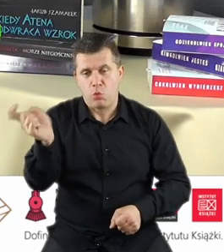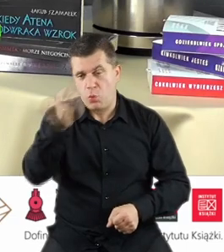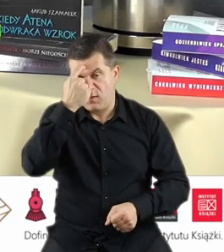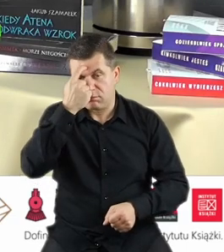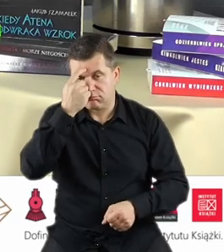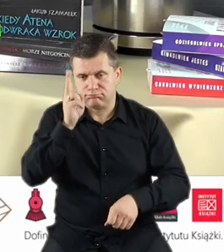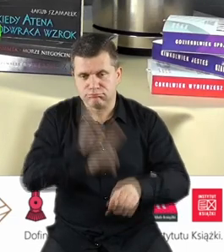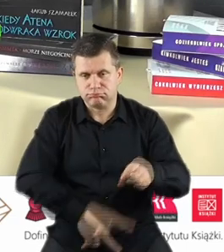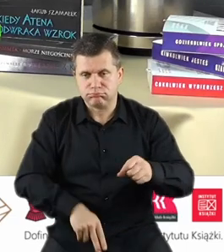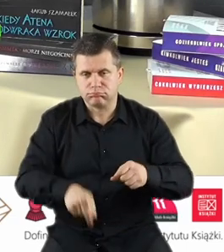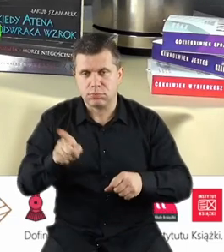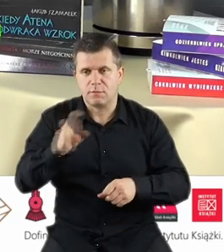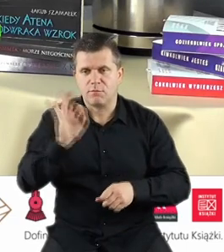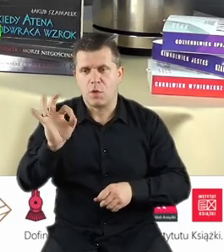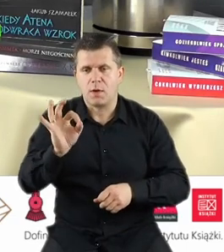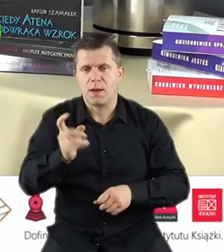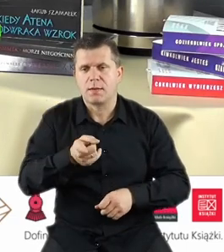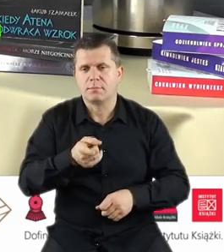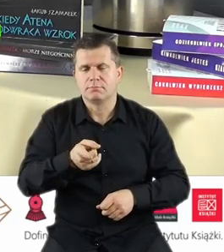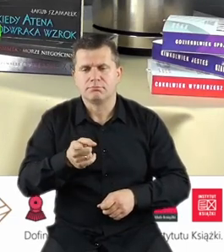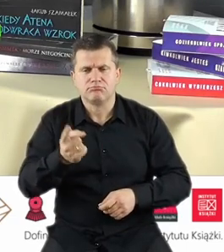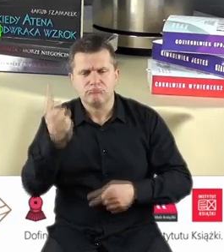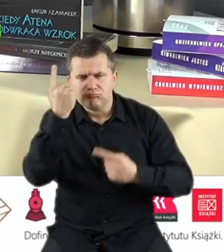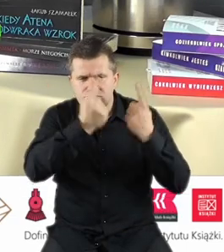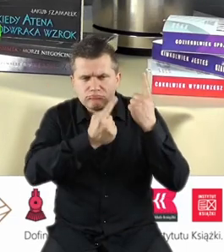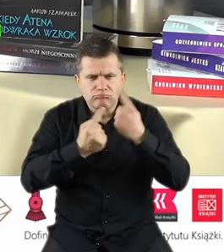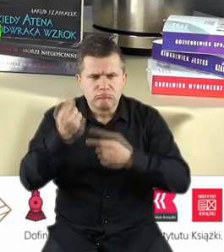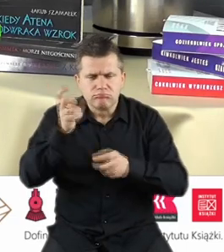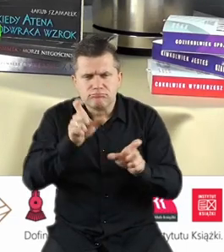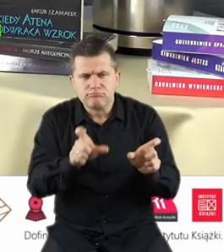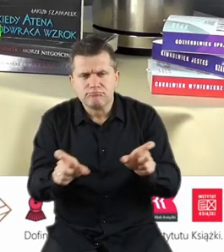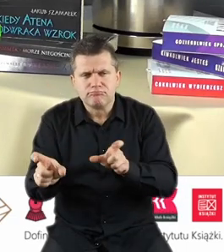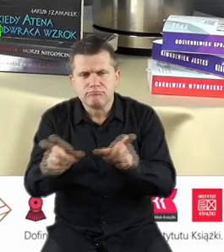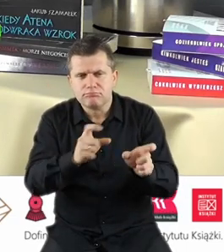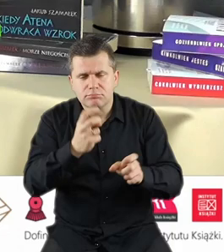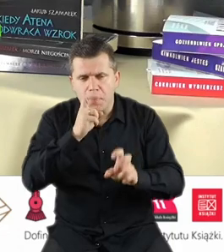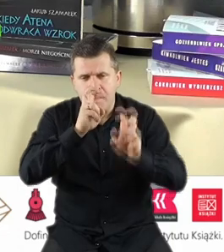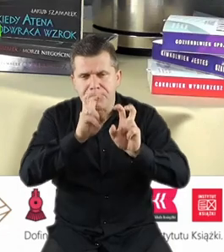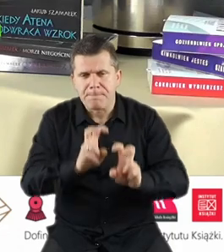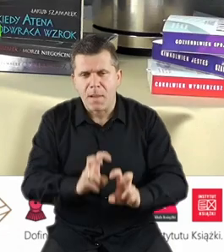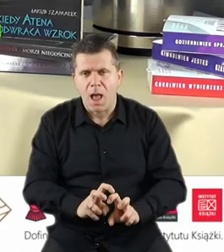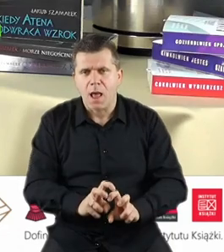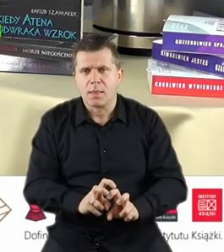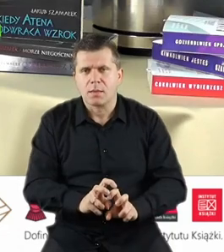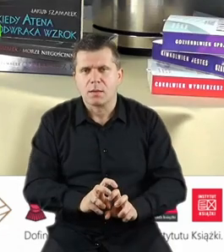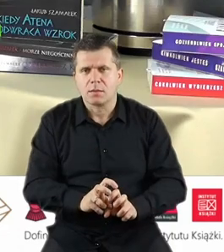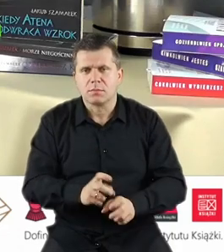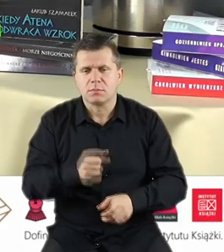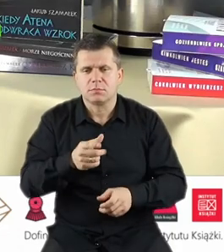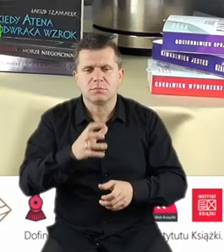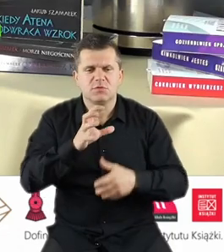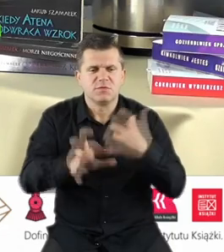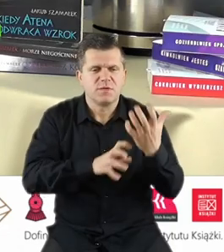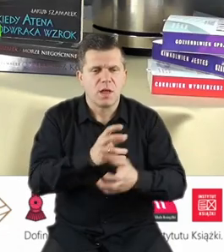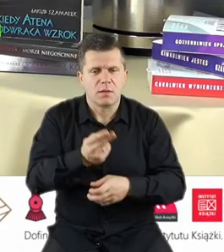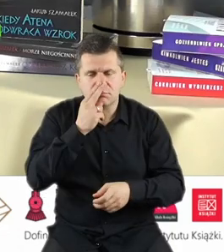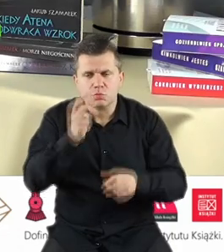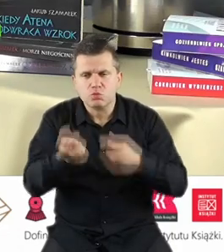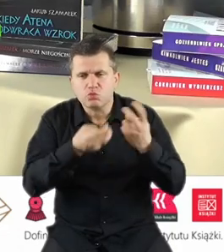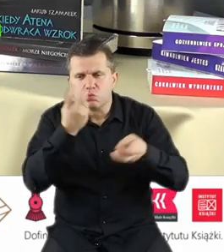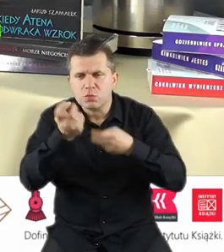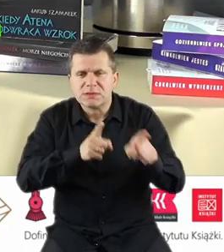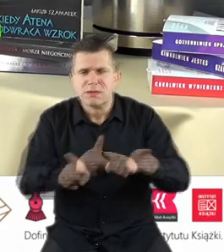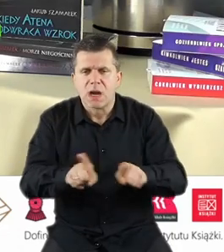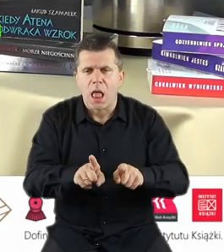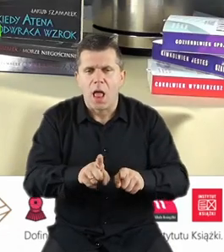który swoim językiem, intelektem jakby bada poszlaki w świecie fizycznym i one się układają